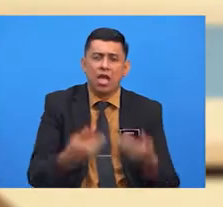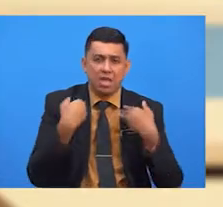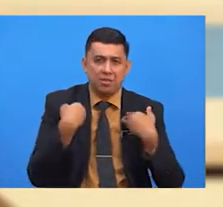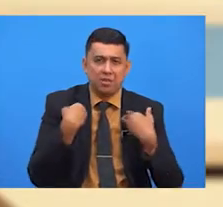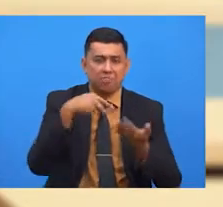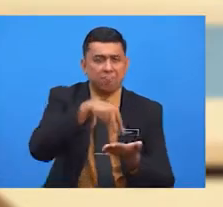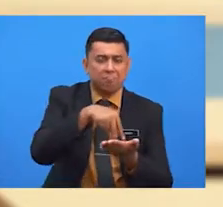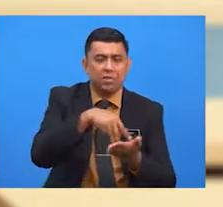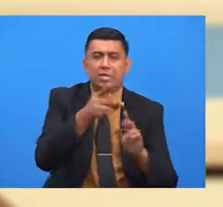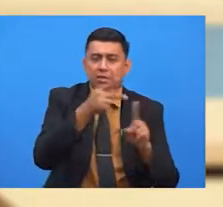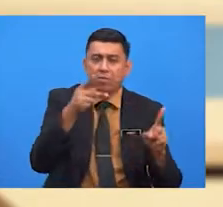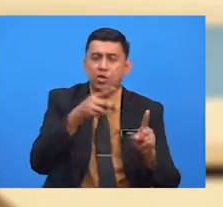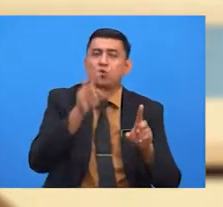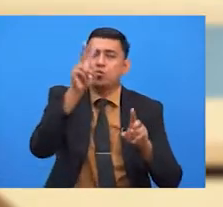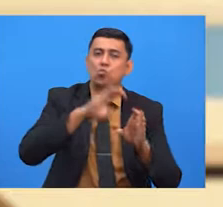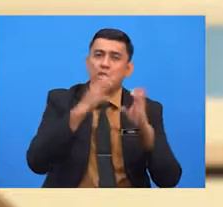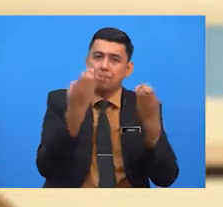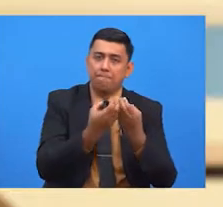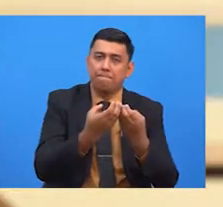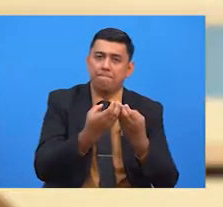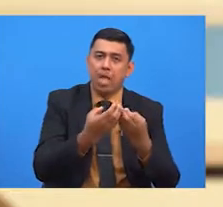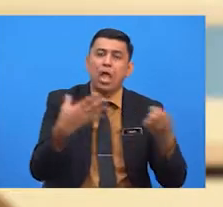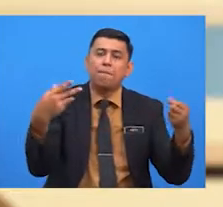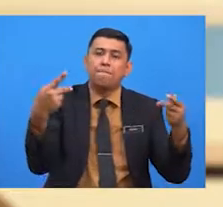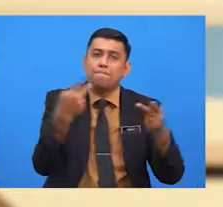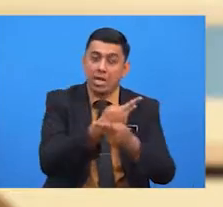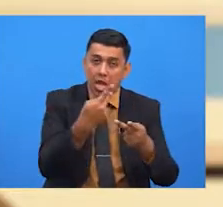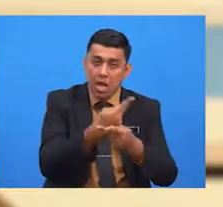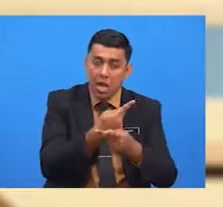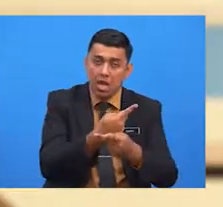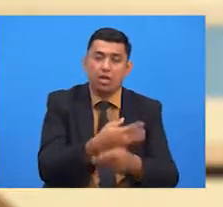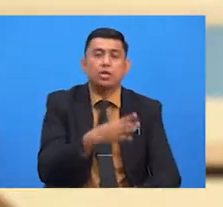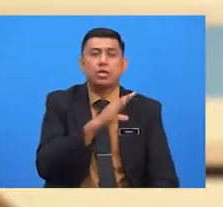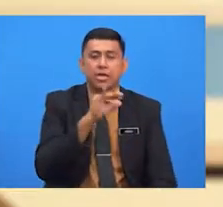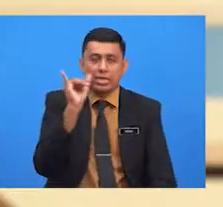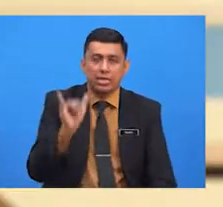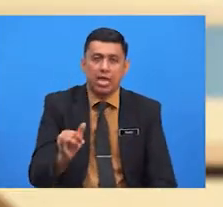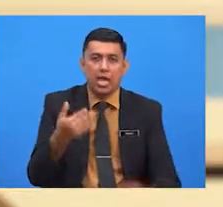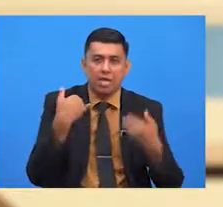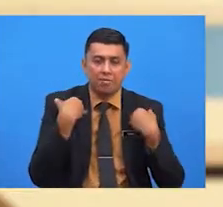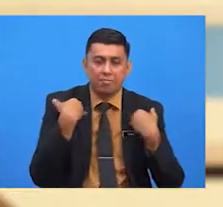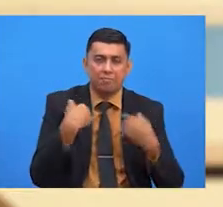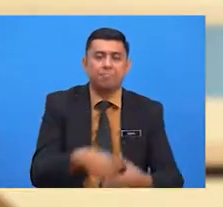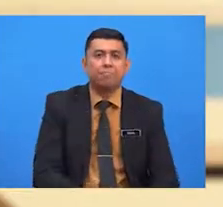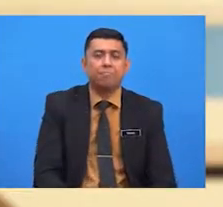dua kumpulan, iaitu hamba perang dan hamba yang dijual.